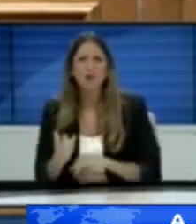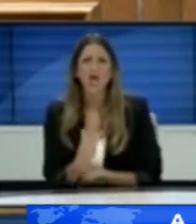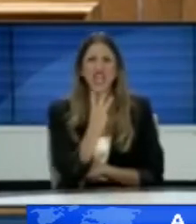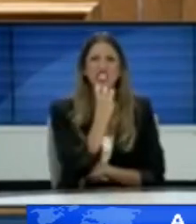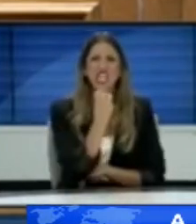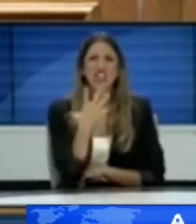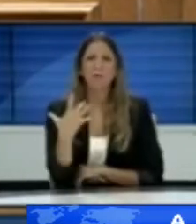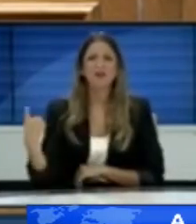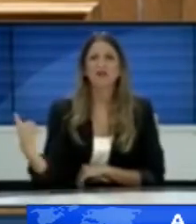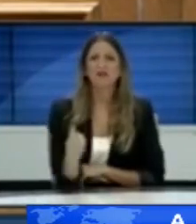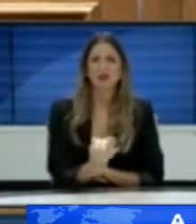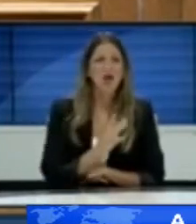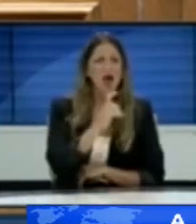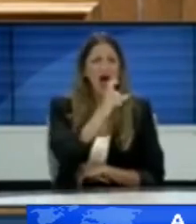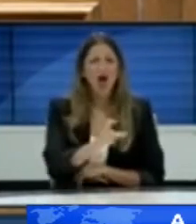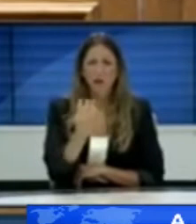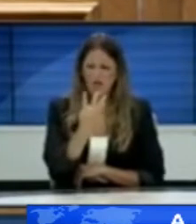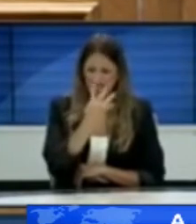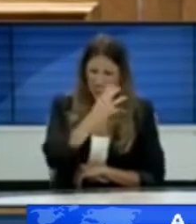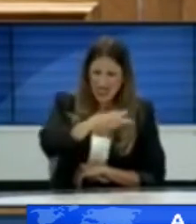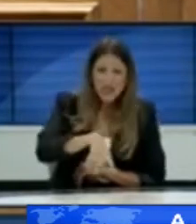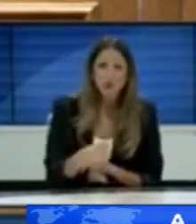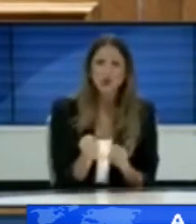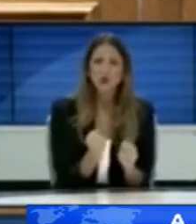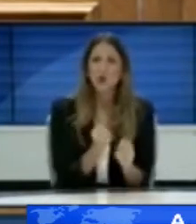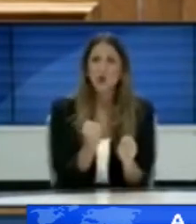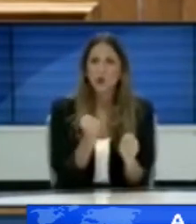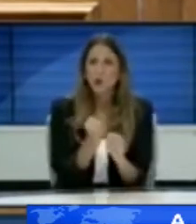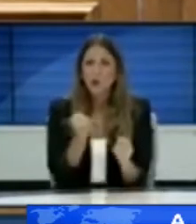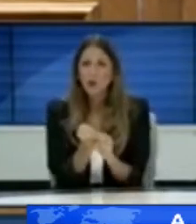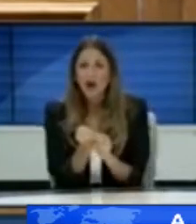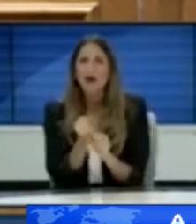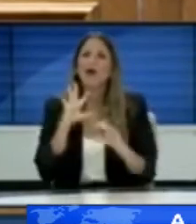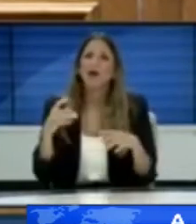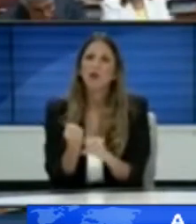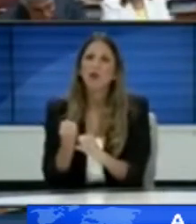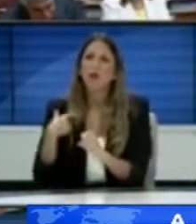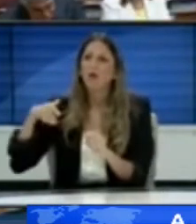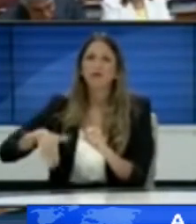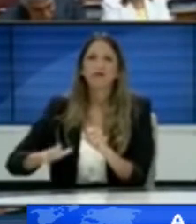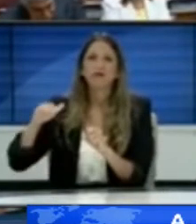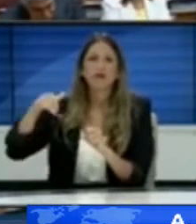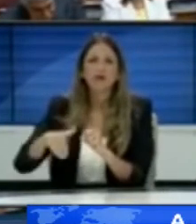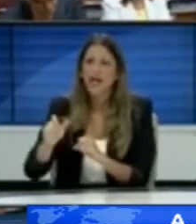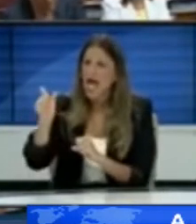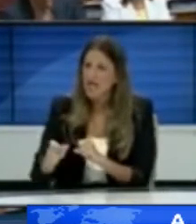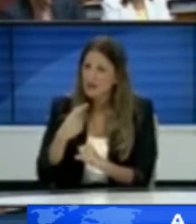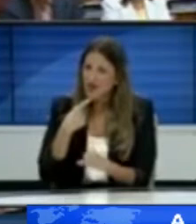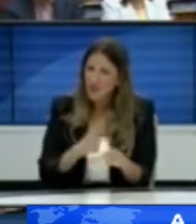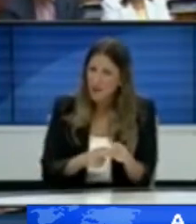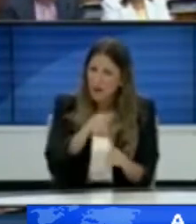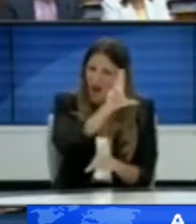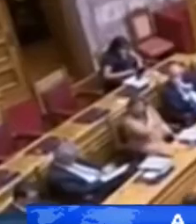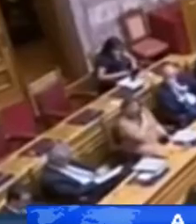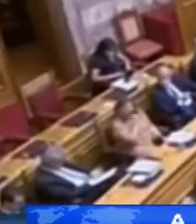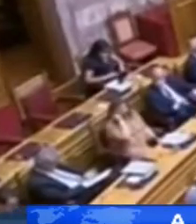των εργαζόμενων σήμερα είναι με μερική και επισφαλή απασχόληση. Μας είπατε ότι νόμος είναι το δίκαιο του εργάτη και μας είπατε και